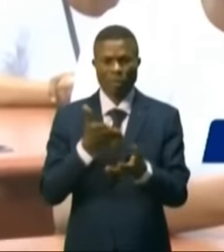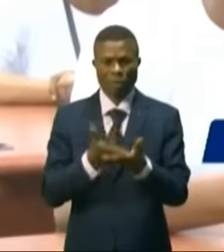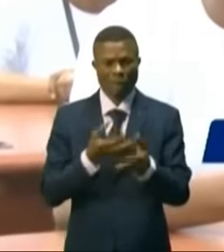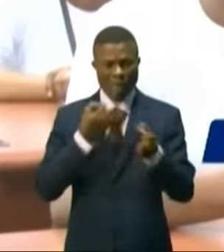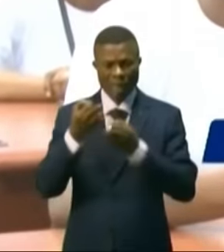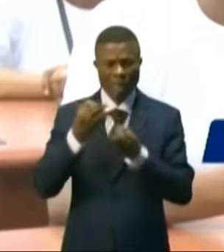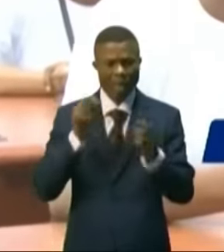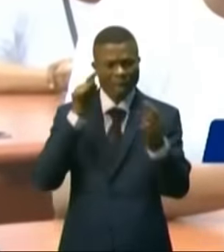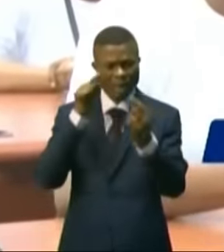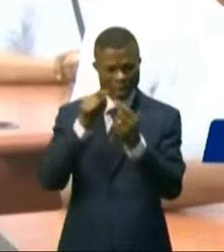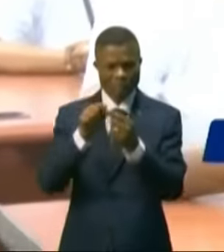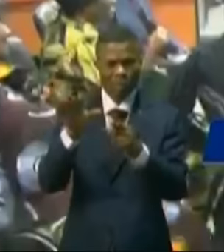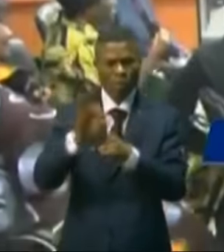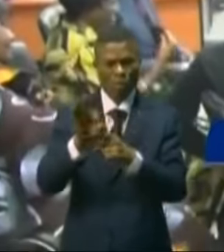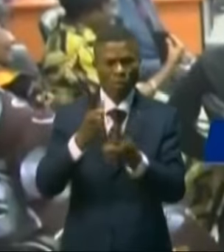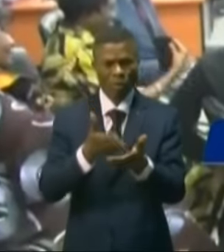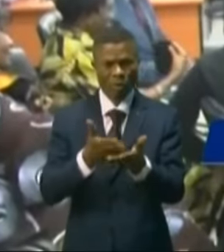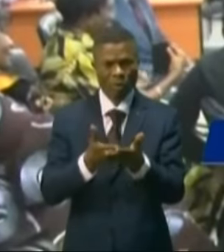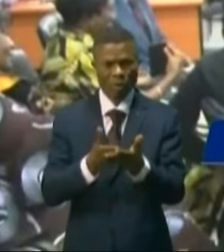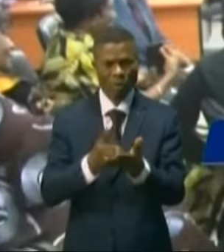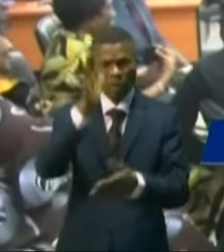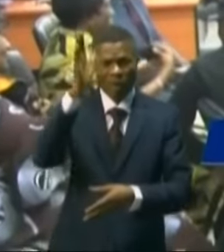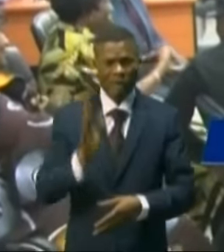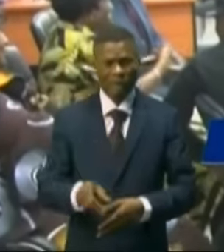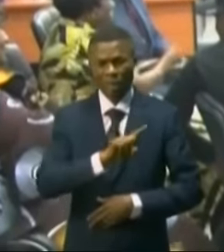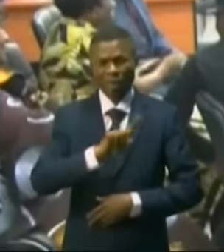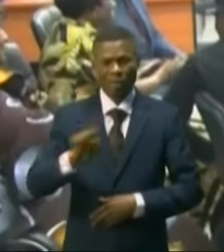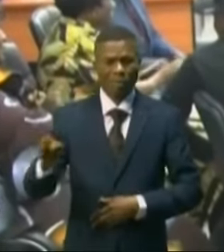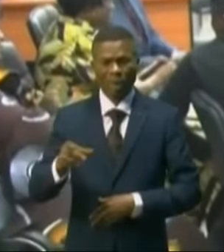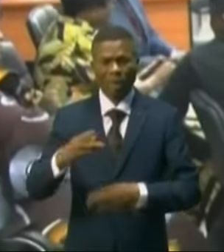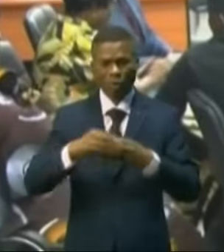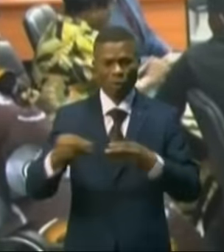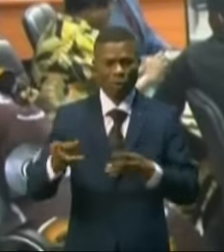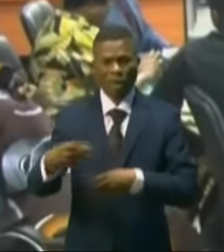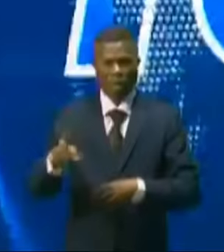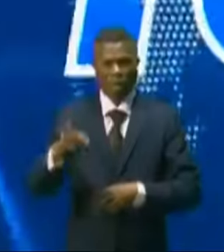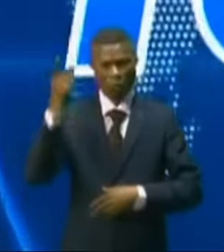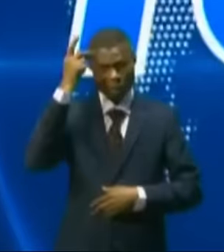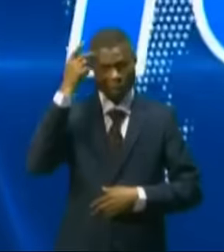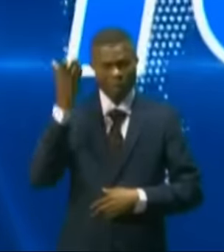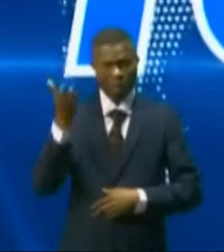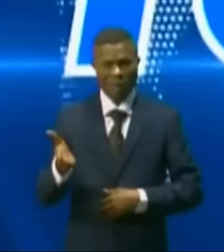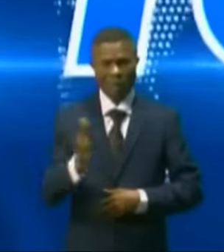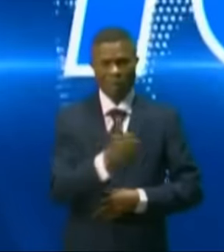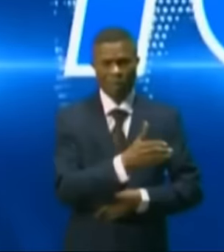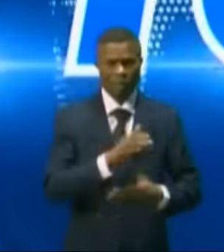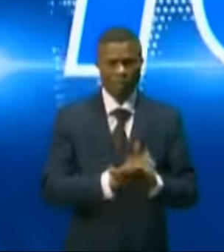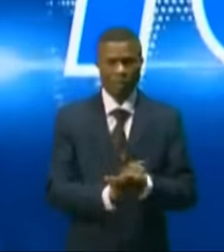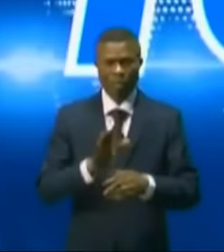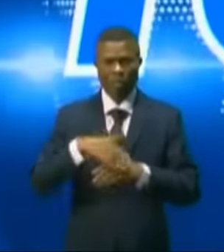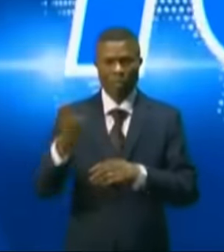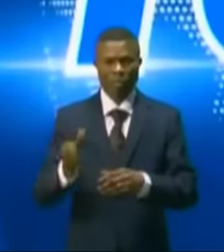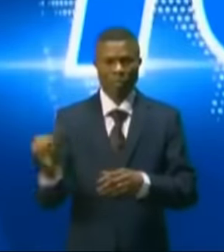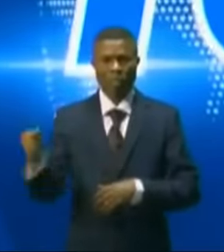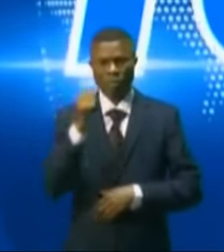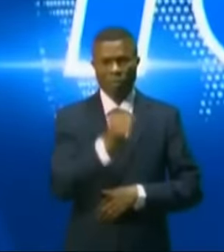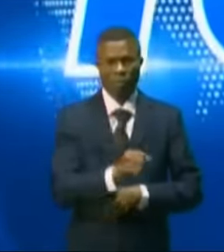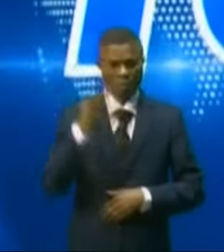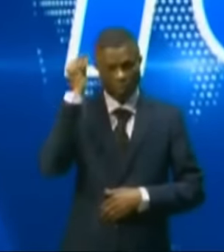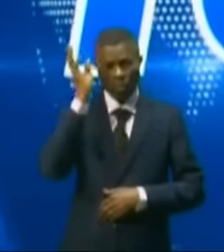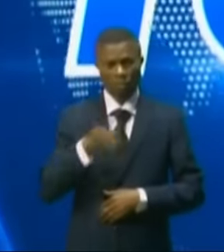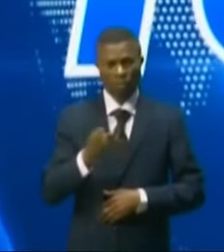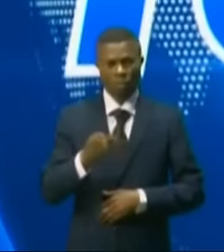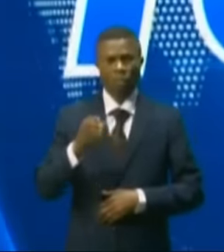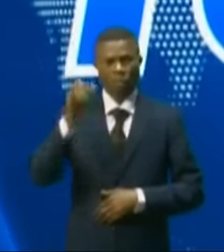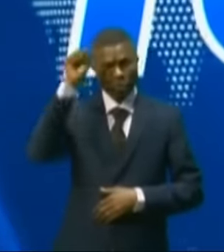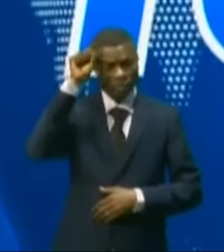le coût de cette formation à 500 000 dollars pour la province ville de Kinshasa. Après l'investiture du gouvernement